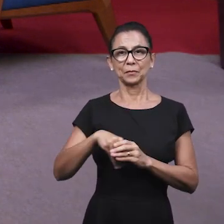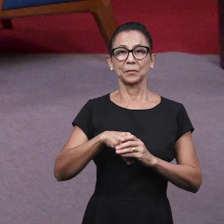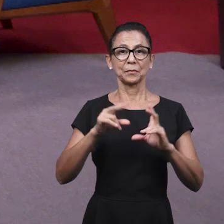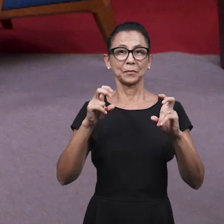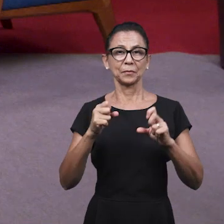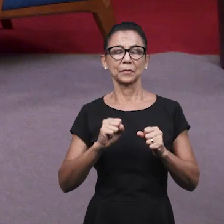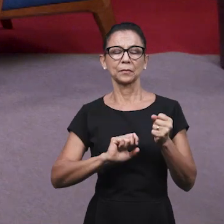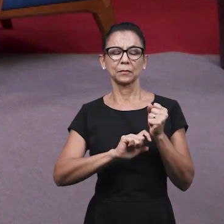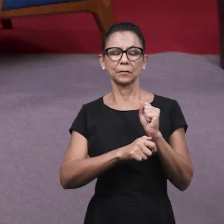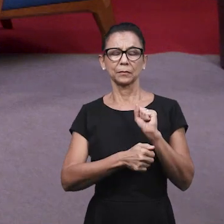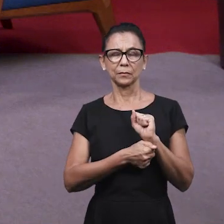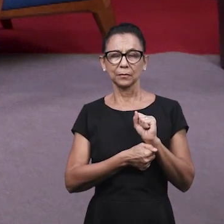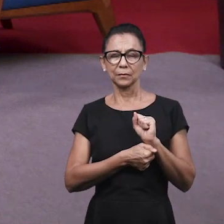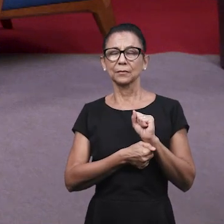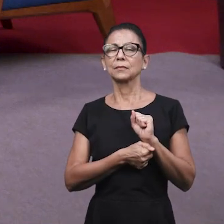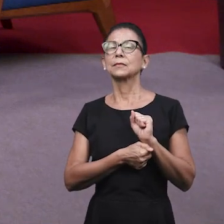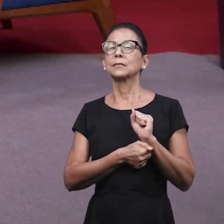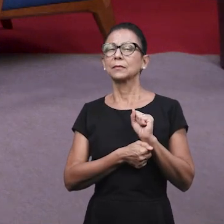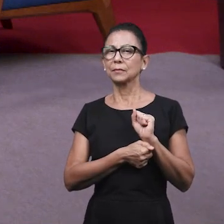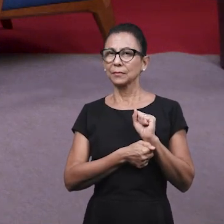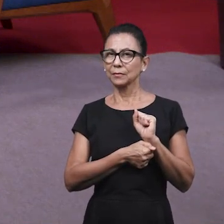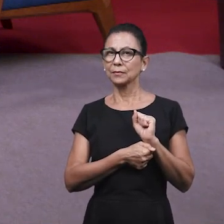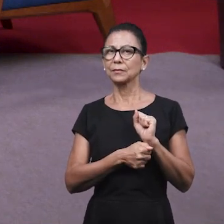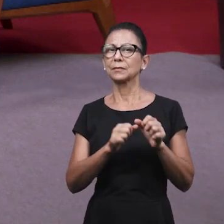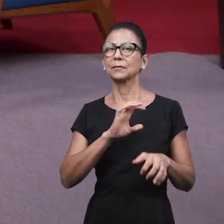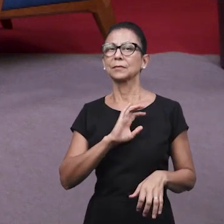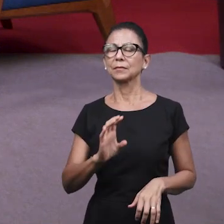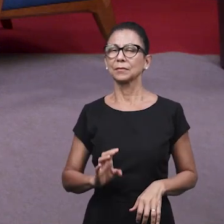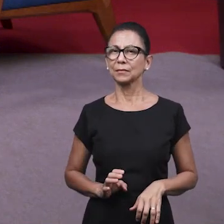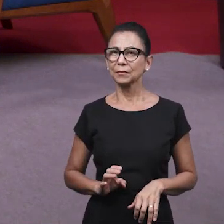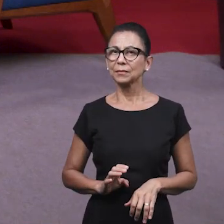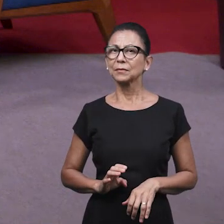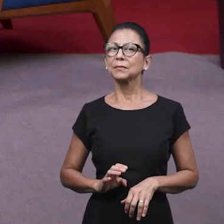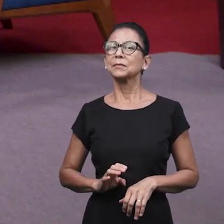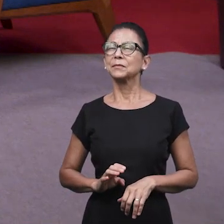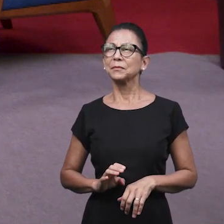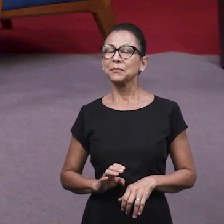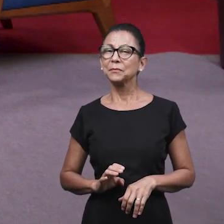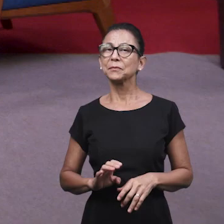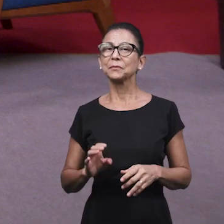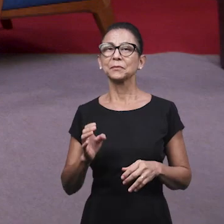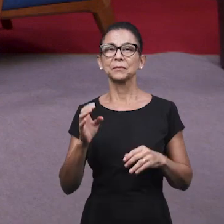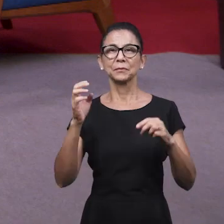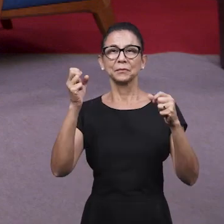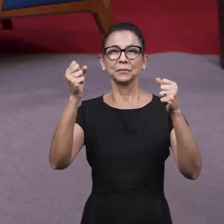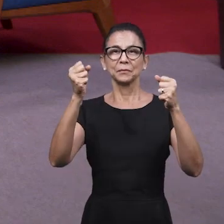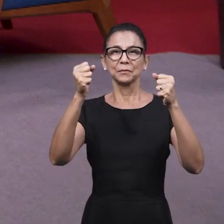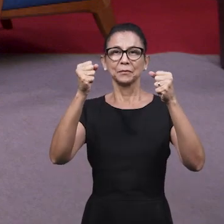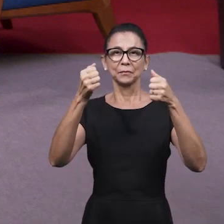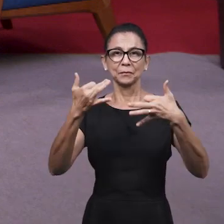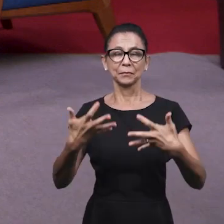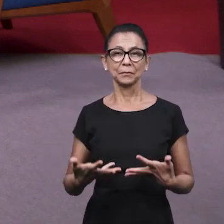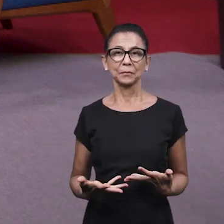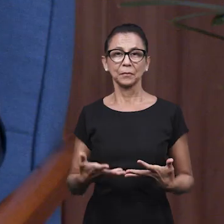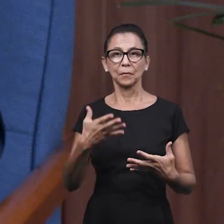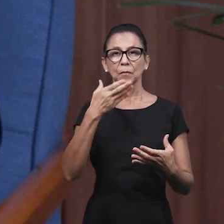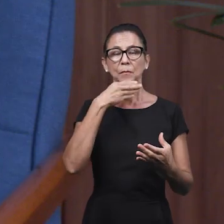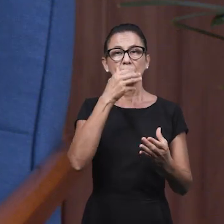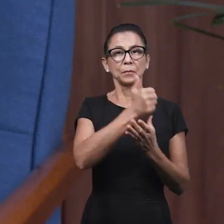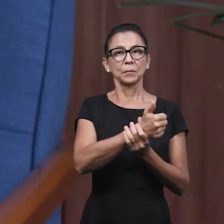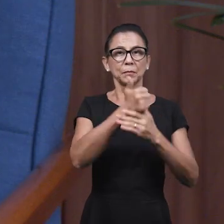et adolescents et enfants, la professeure va parler sur l'obéissance